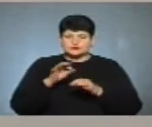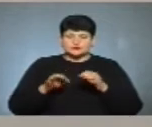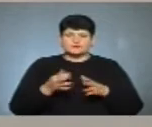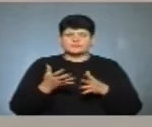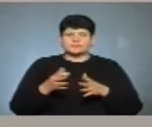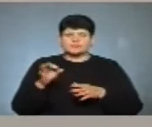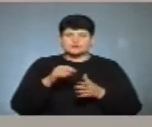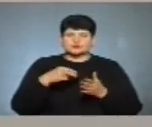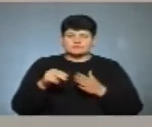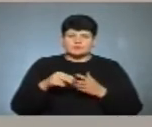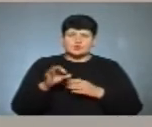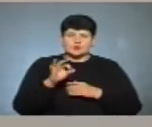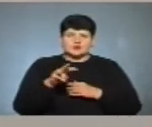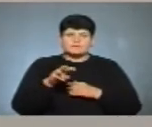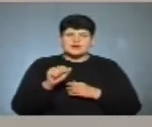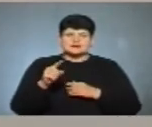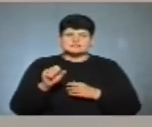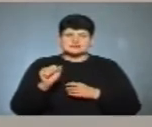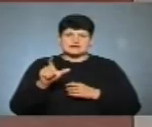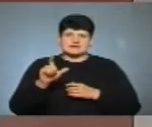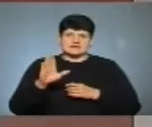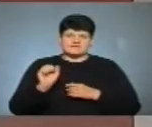закупівлі» Ольга Мазаєва. Дочекайтеся.